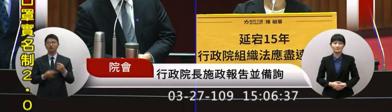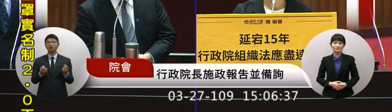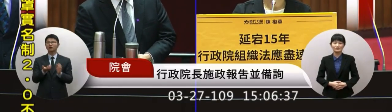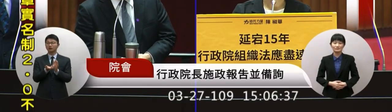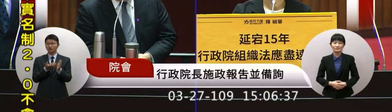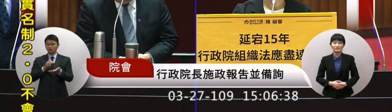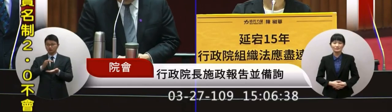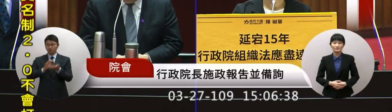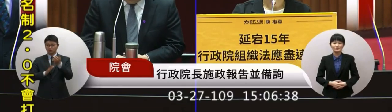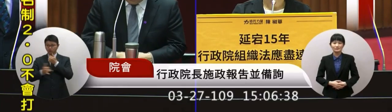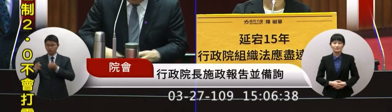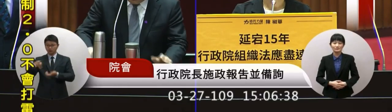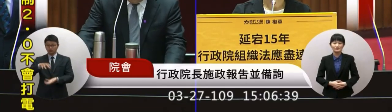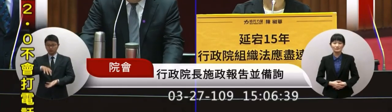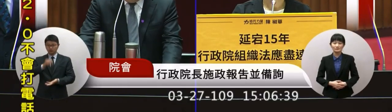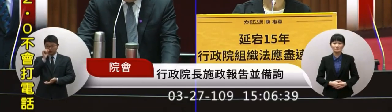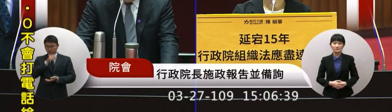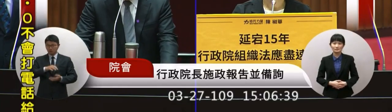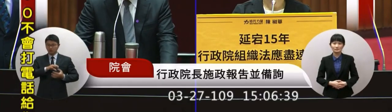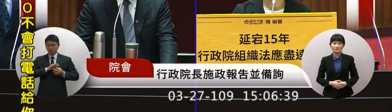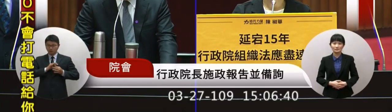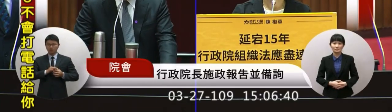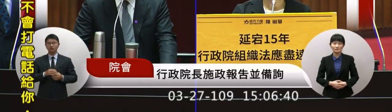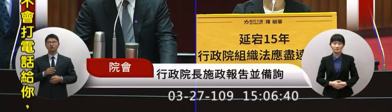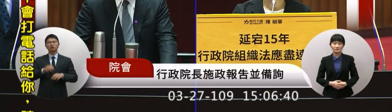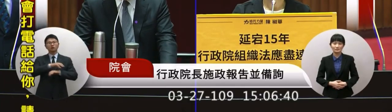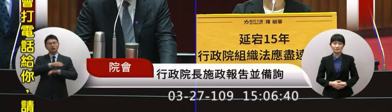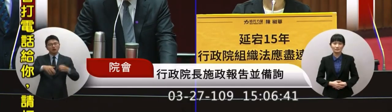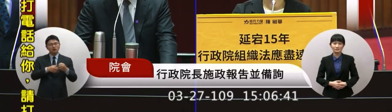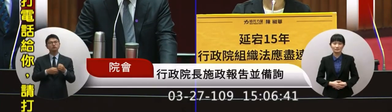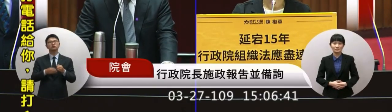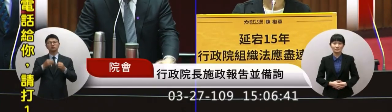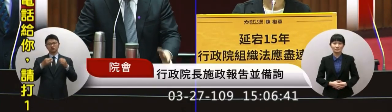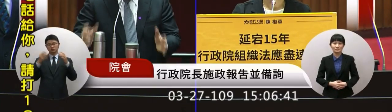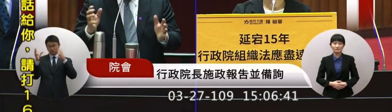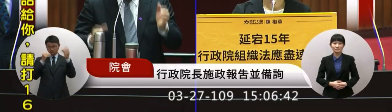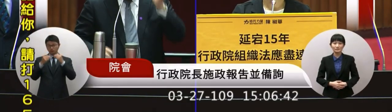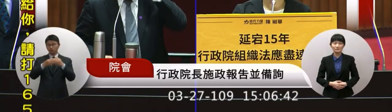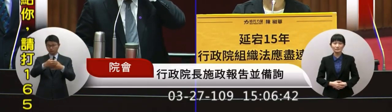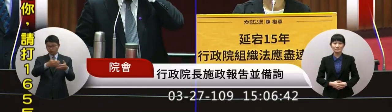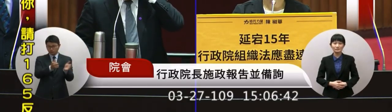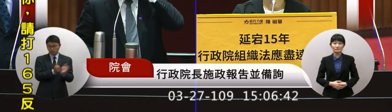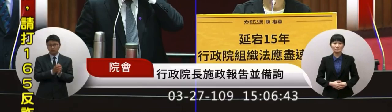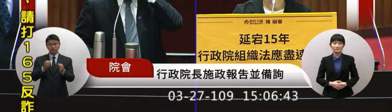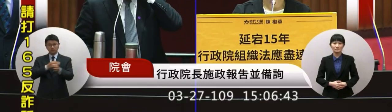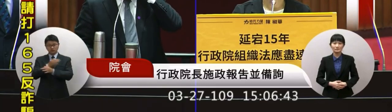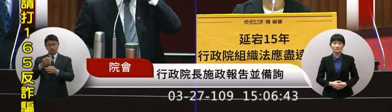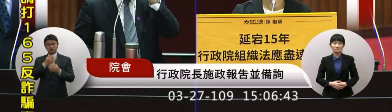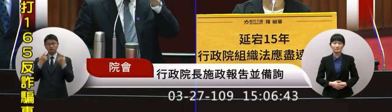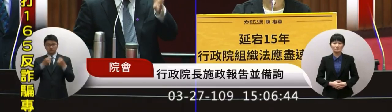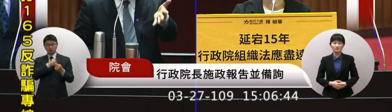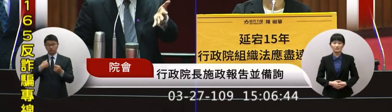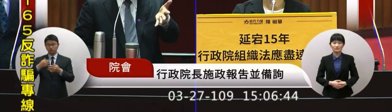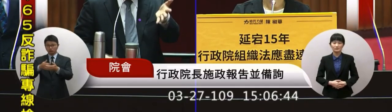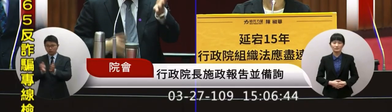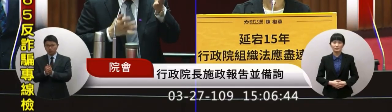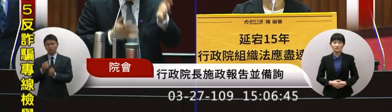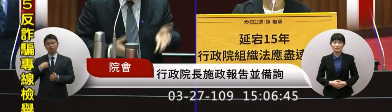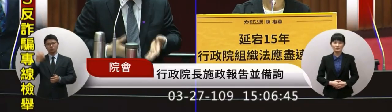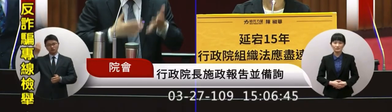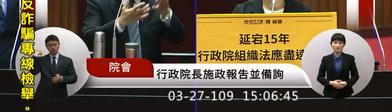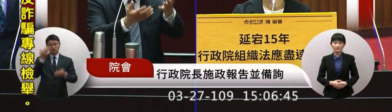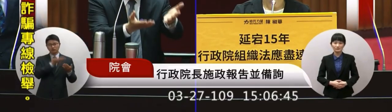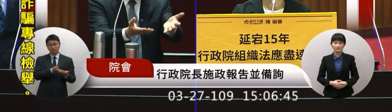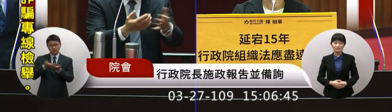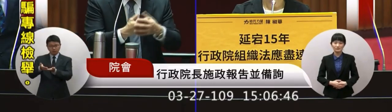特别关心的这个环境资源部、经济能源部等等，这些在上次送请贵院，行